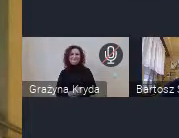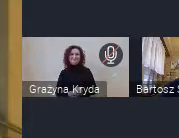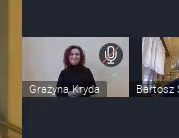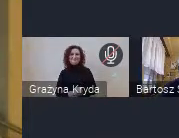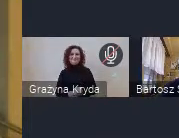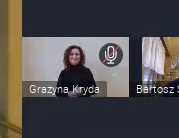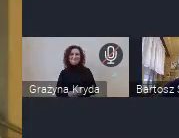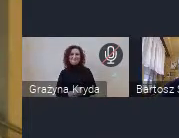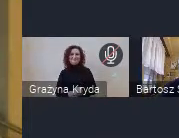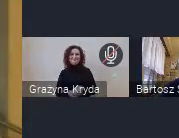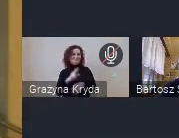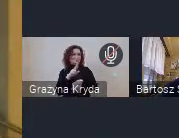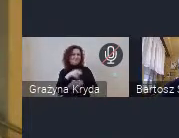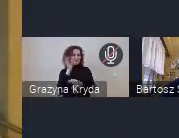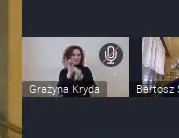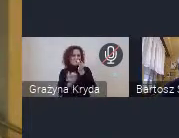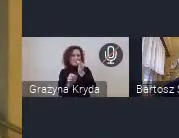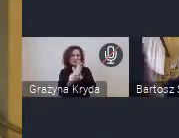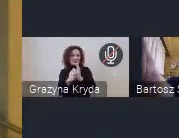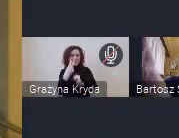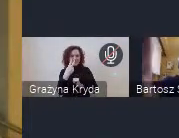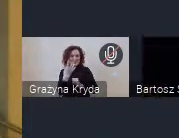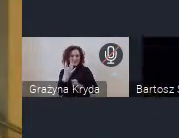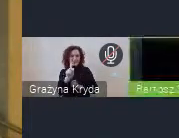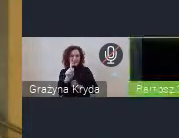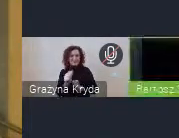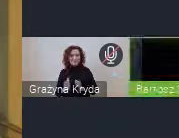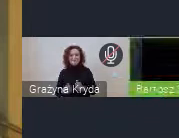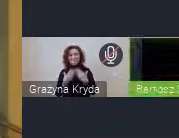z zegarkiem w ręku do zobaczenia za pięć minut i